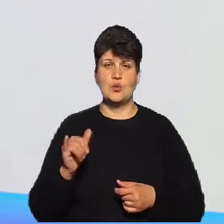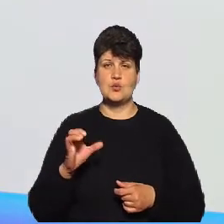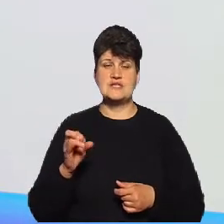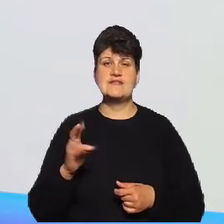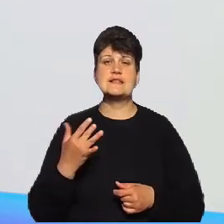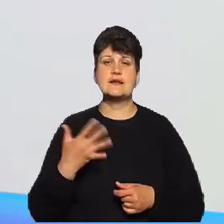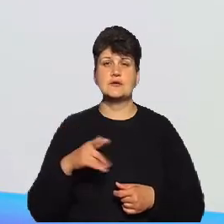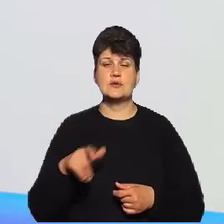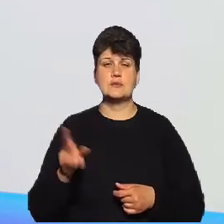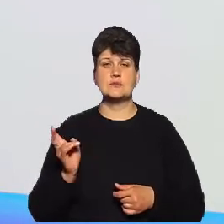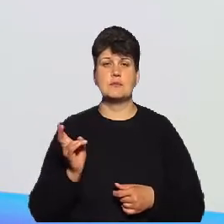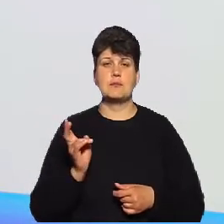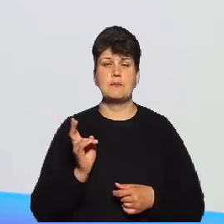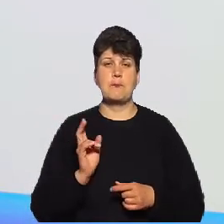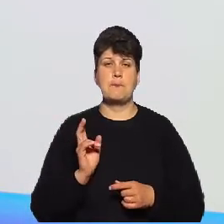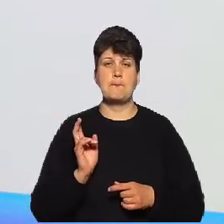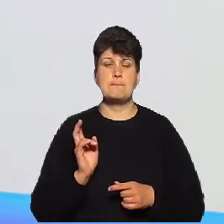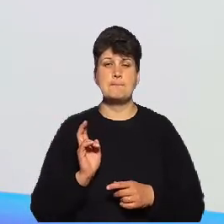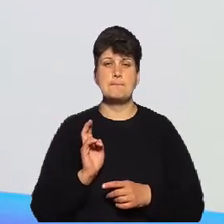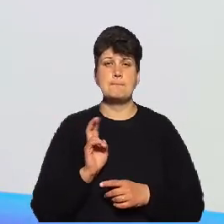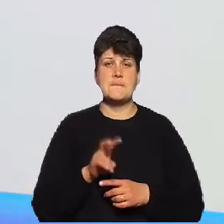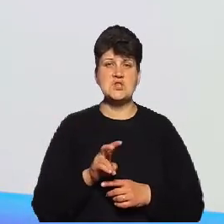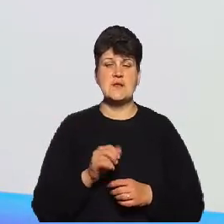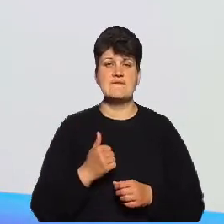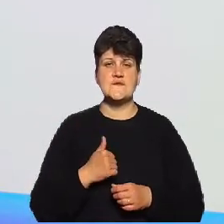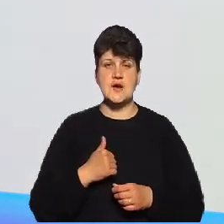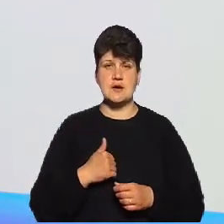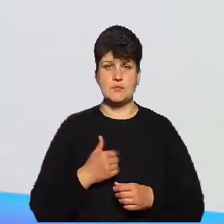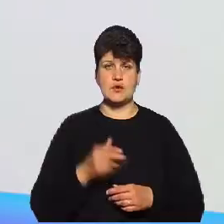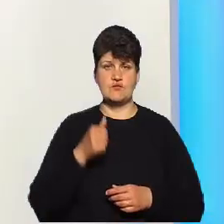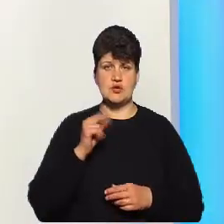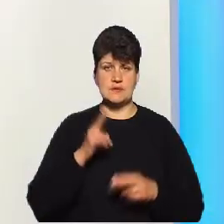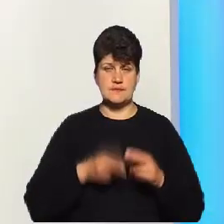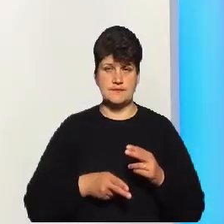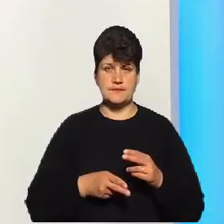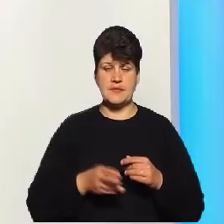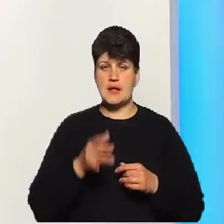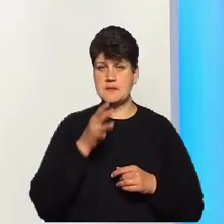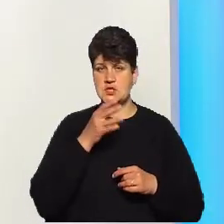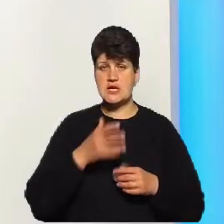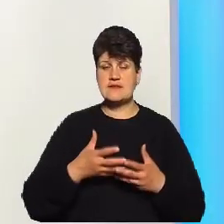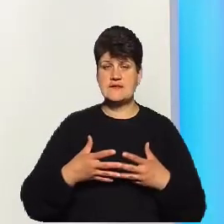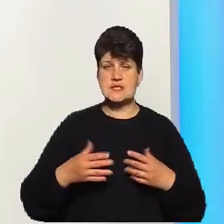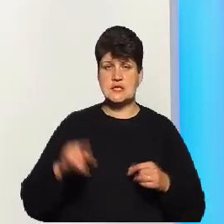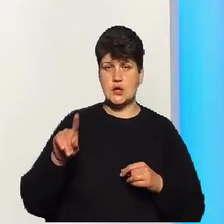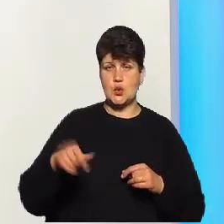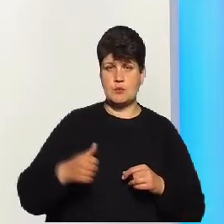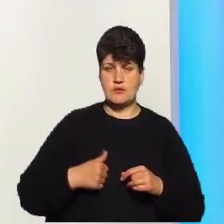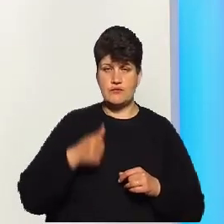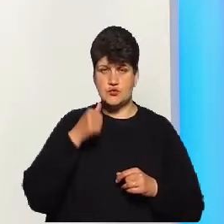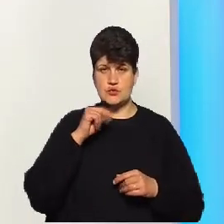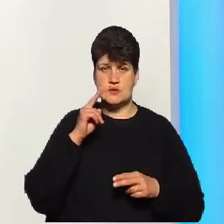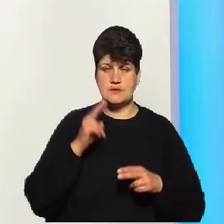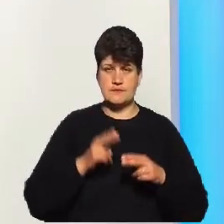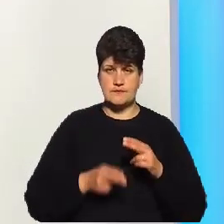час призову, який ось уже завершився вчора? Під час весняного призову, який вчора завершився,